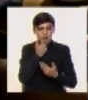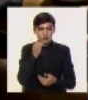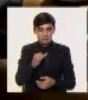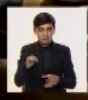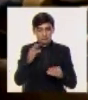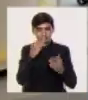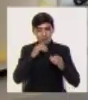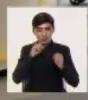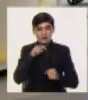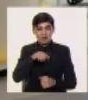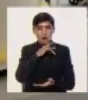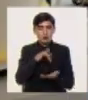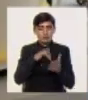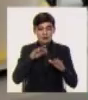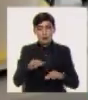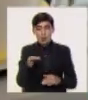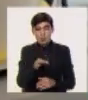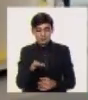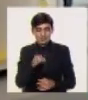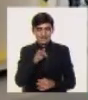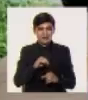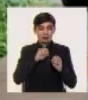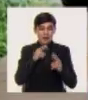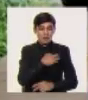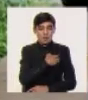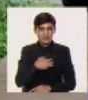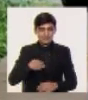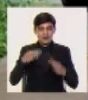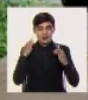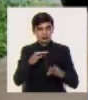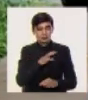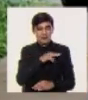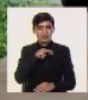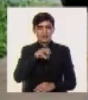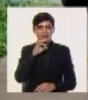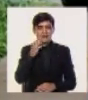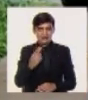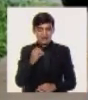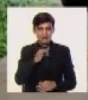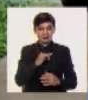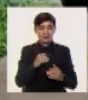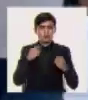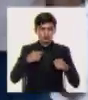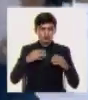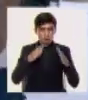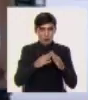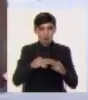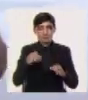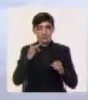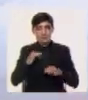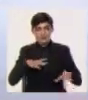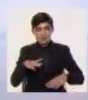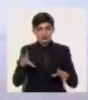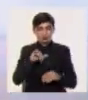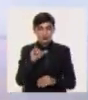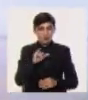коронавирусом. В этих городах и областях межведомственная комиссия разрешила ТРЦ, торговым домам и рынкам работать по субботам